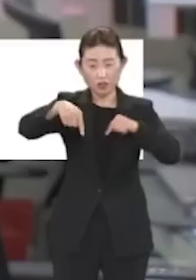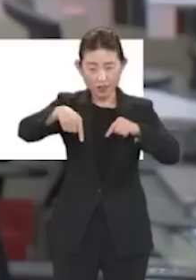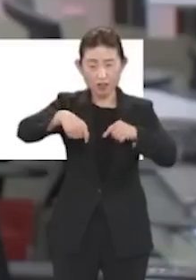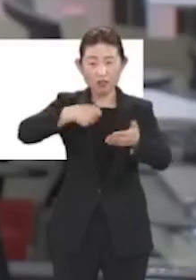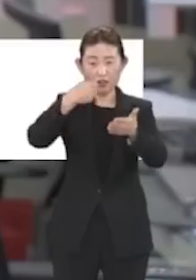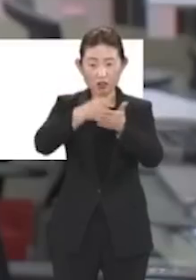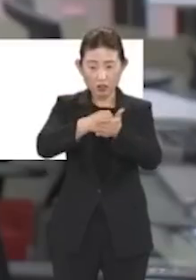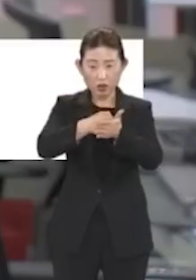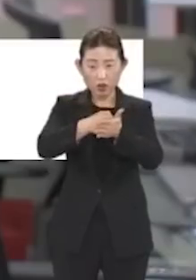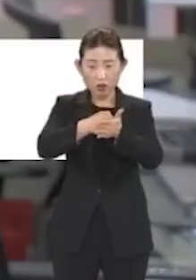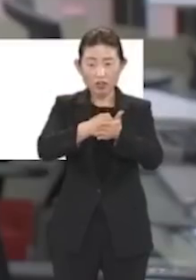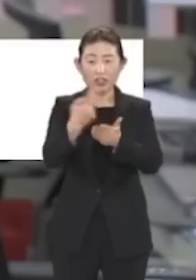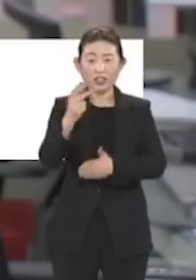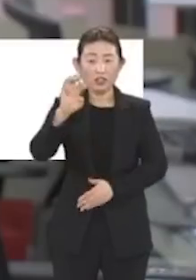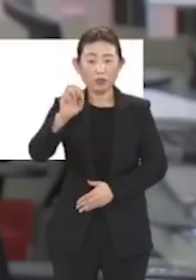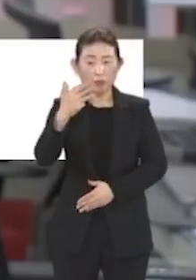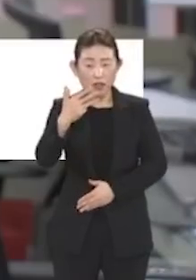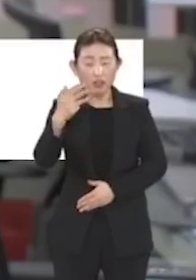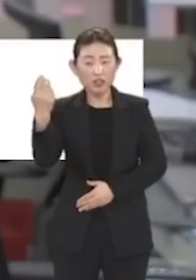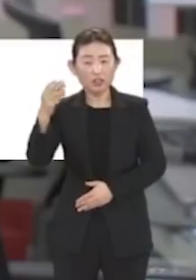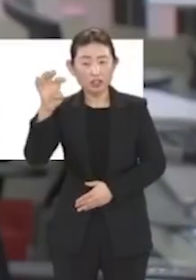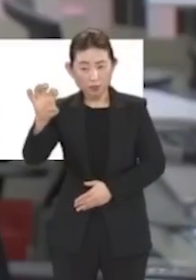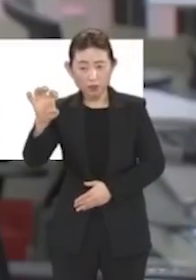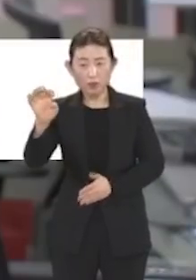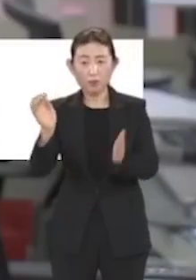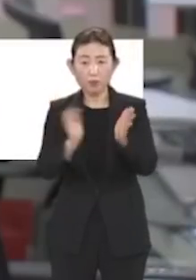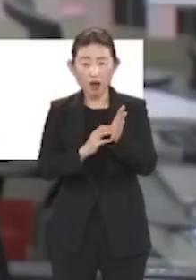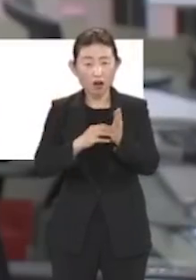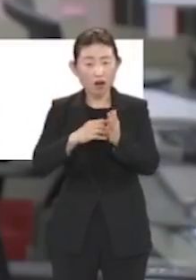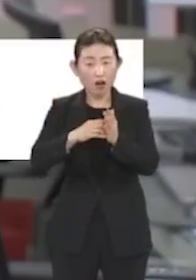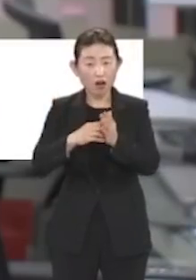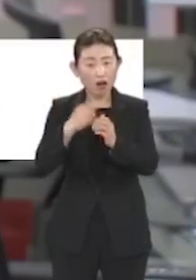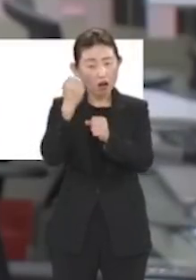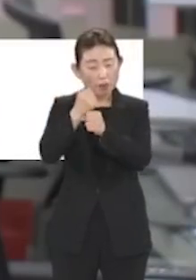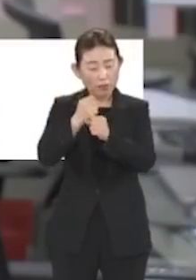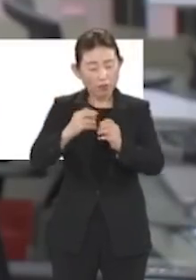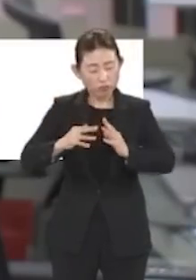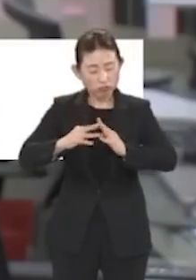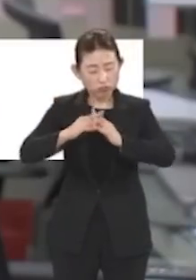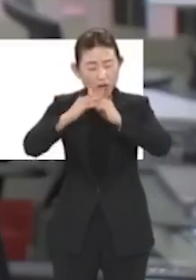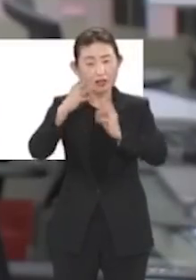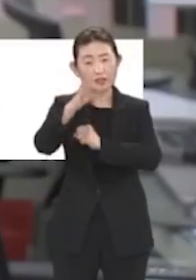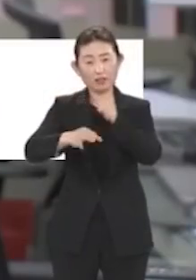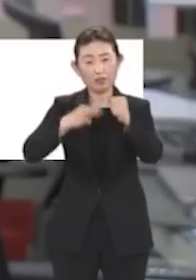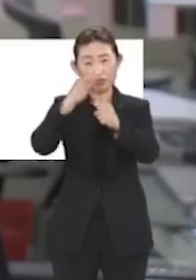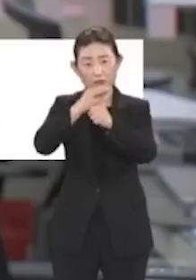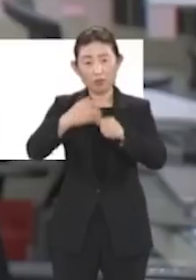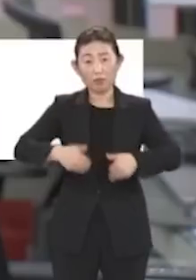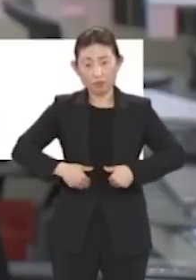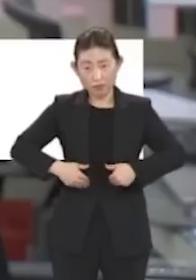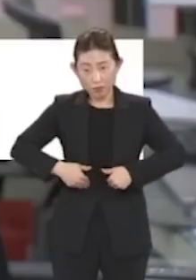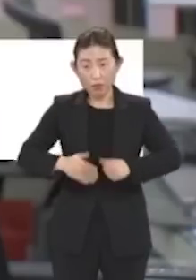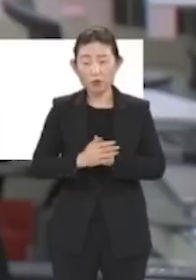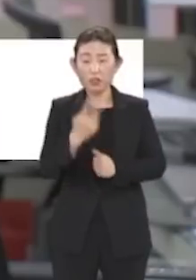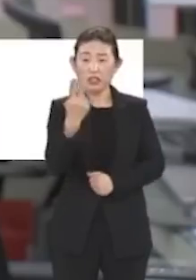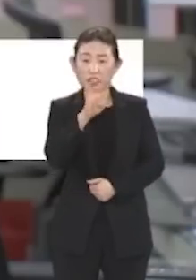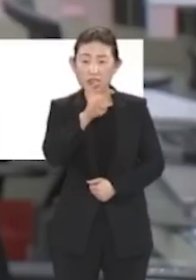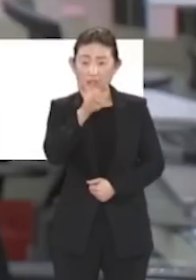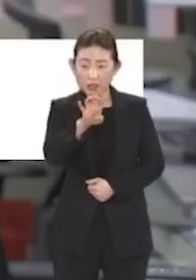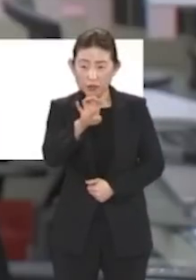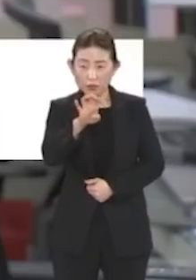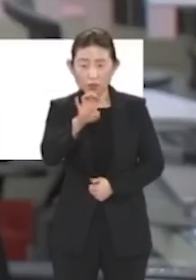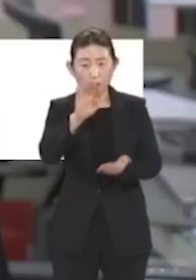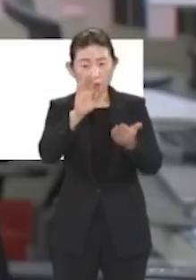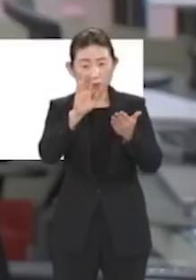고시기가 2038년에서 40년이고 10년 정도의 공사 기간이 필요합니다 그러면 2040년